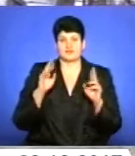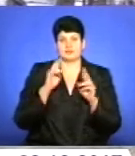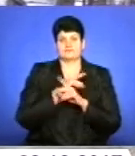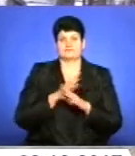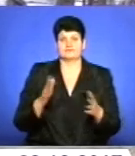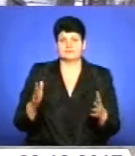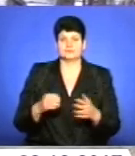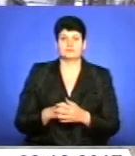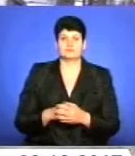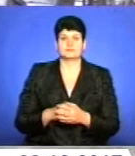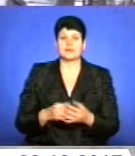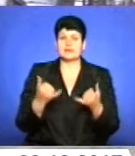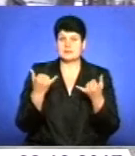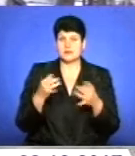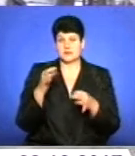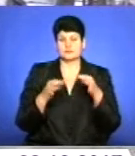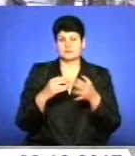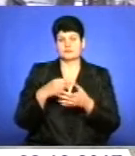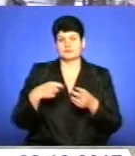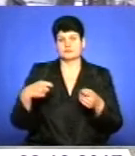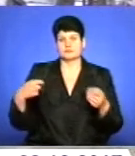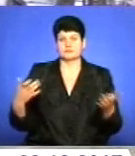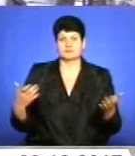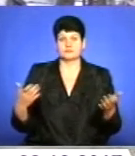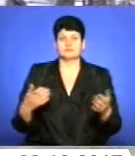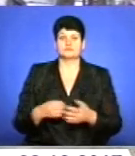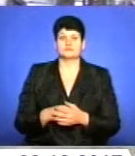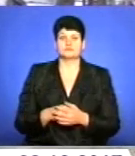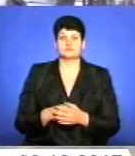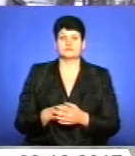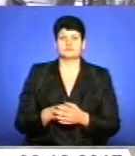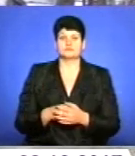обґрунтовувати. І зараз йде судовий процес. Ми,